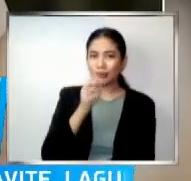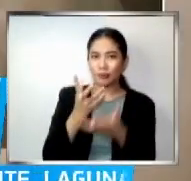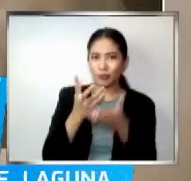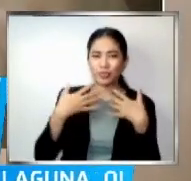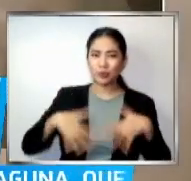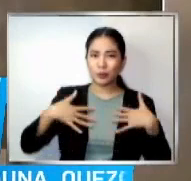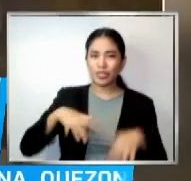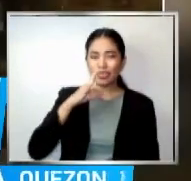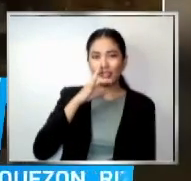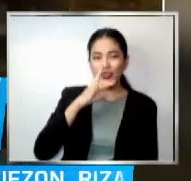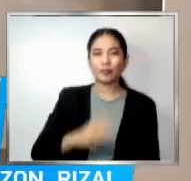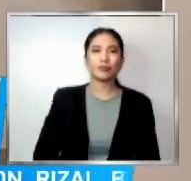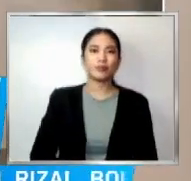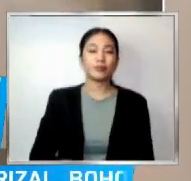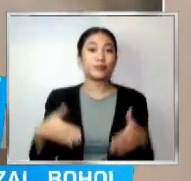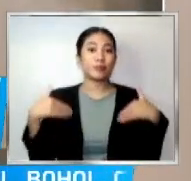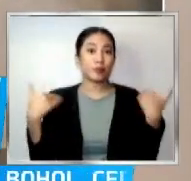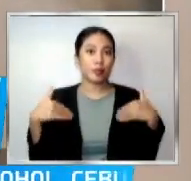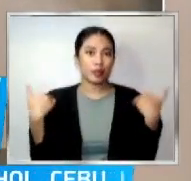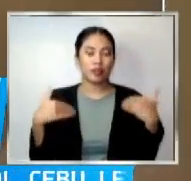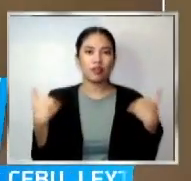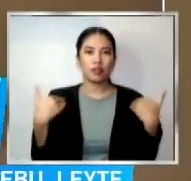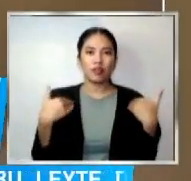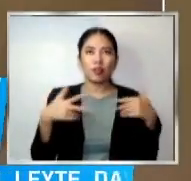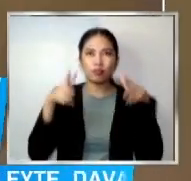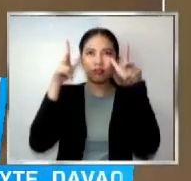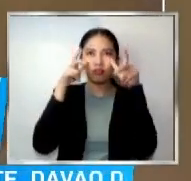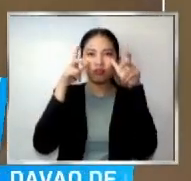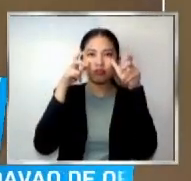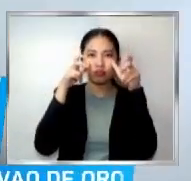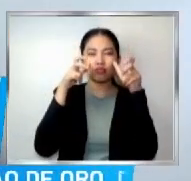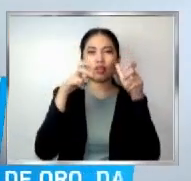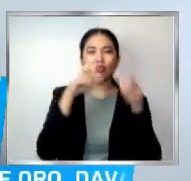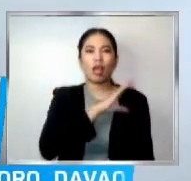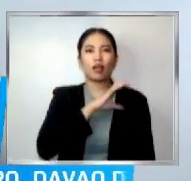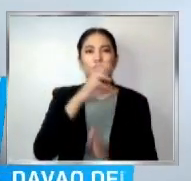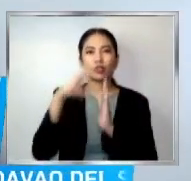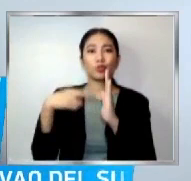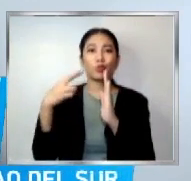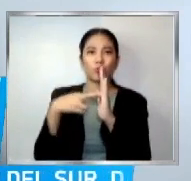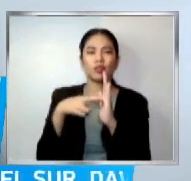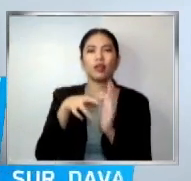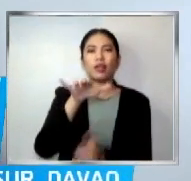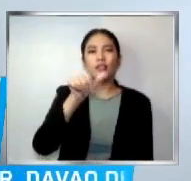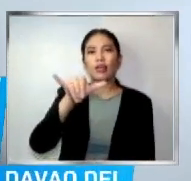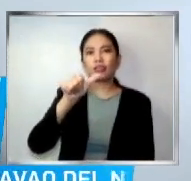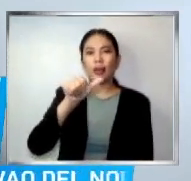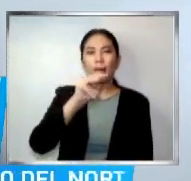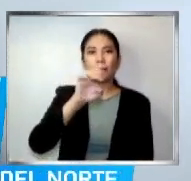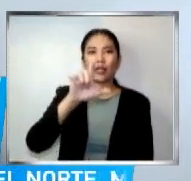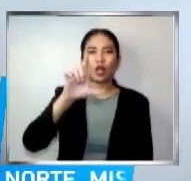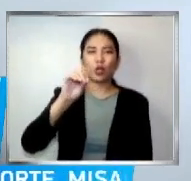ng magandang impresyon ang karakter ni Sanya Lopez na si Yaya Melody. Kaya naman nang maisuot na niya ang